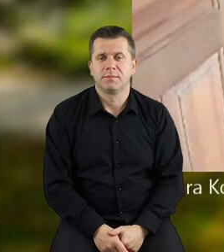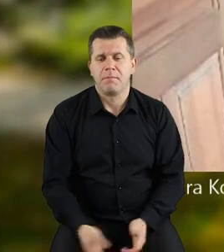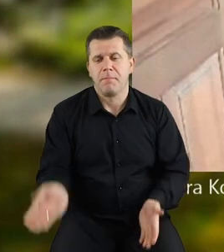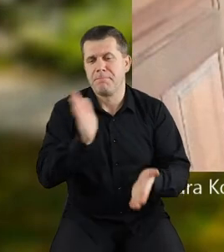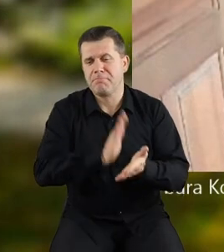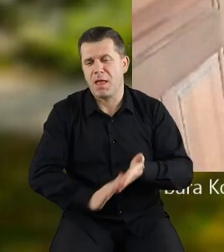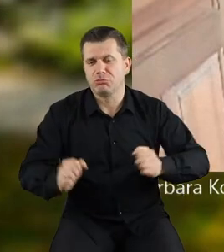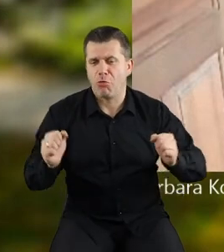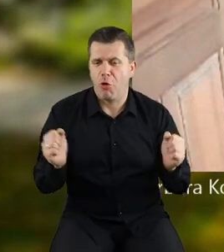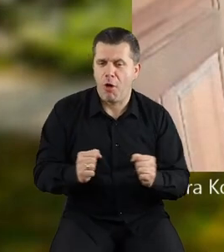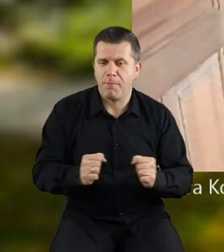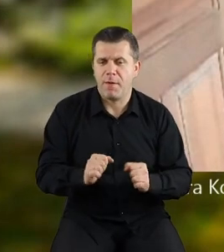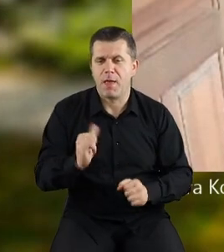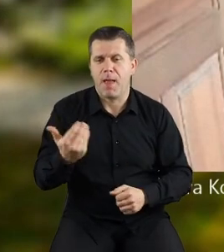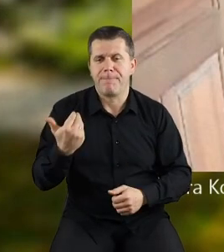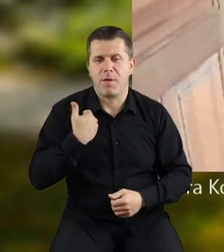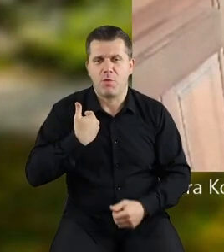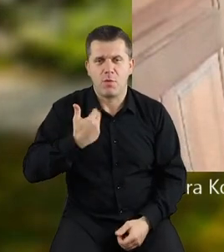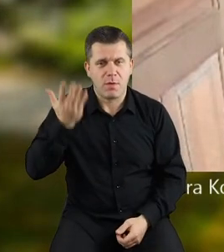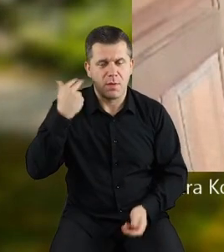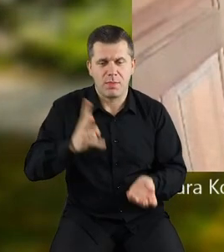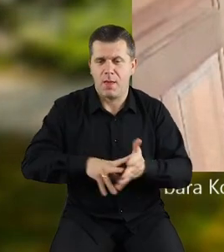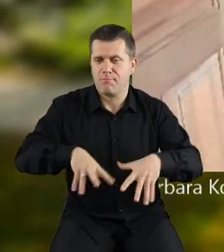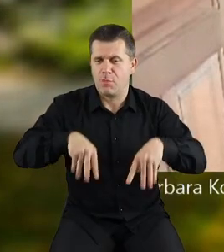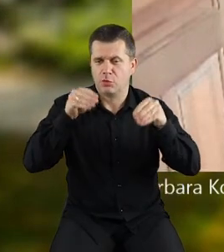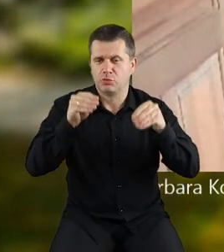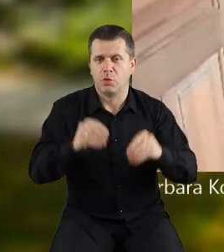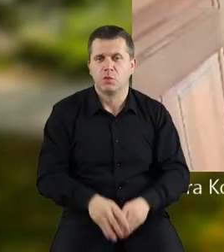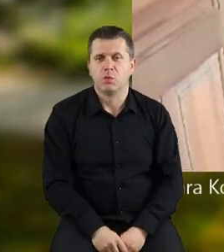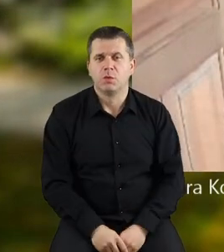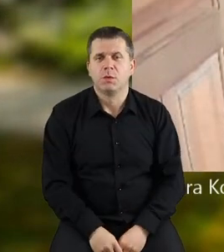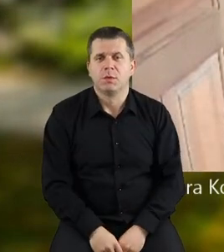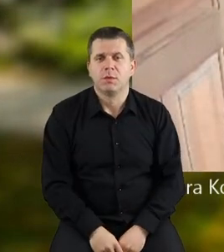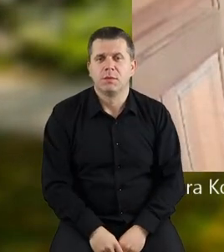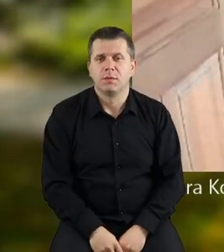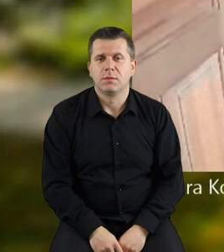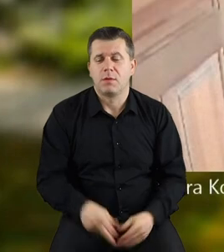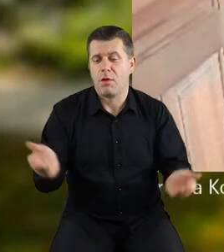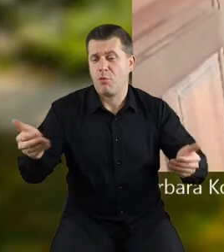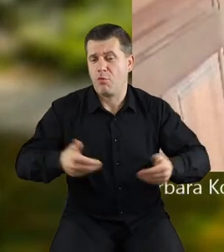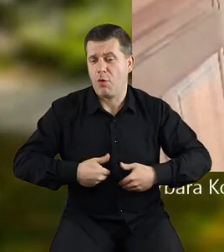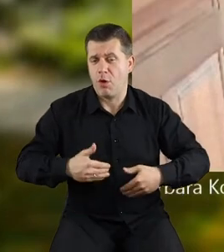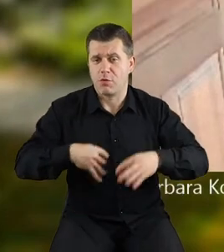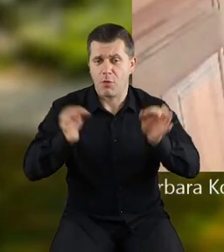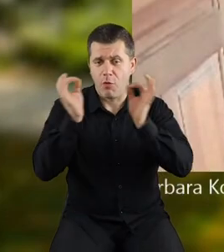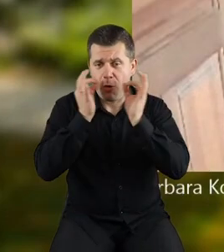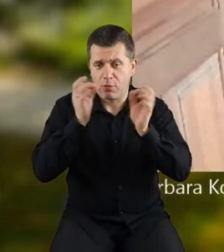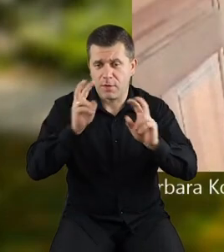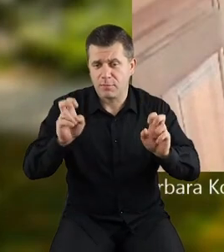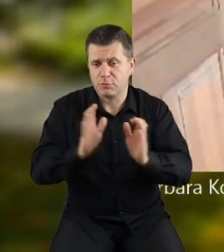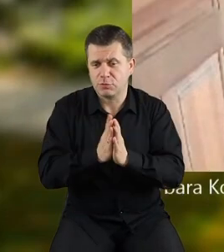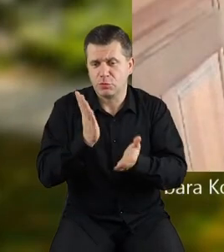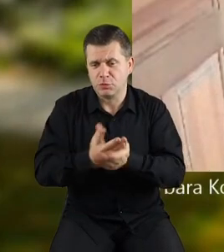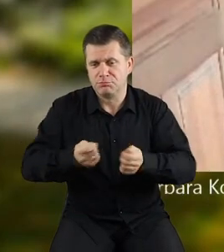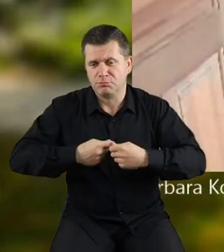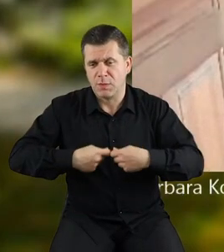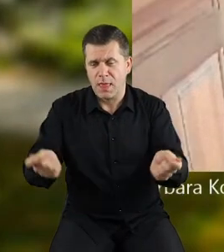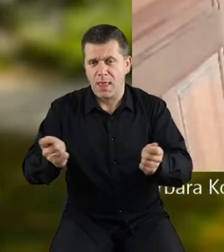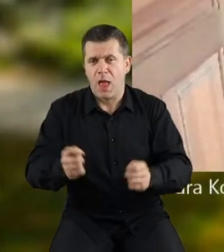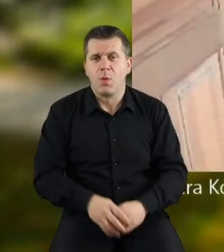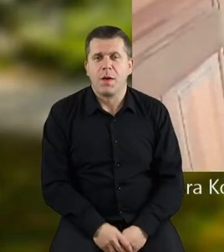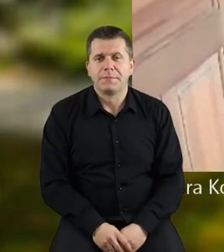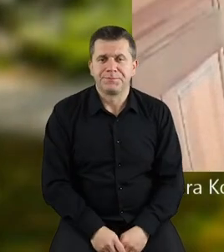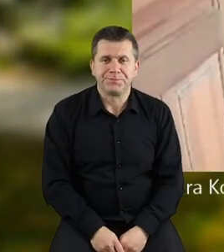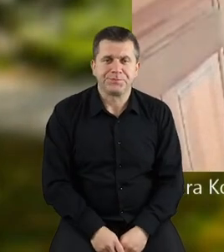Już bez takich obaw i trwogi, jakie towarzyszyły mi na początku tej przygody. Głodną kotkę